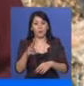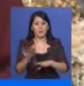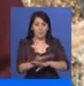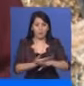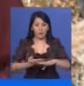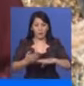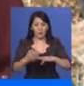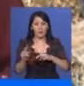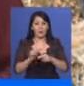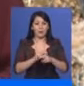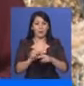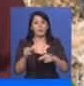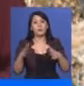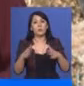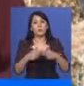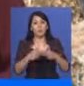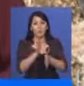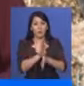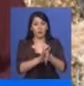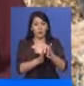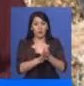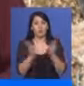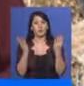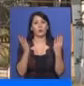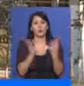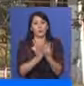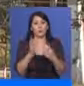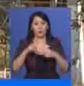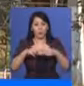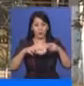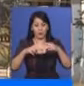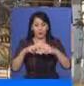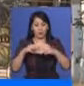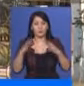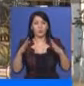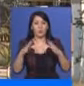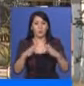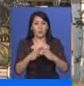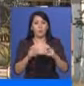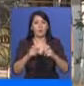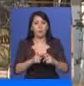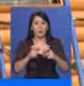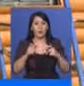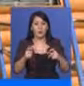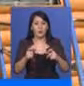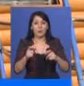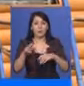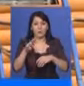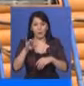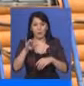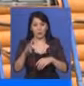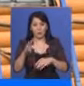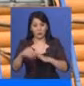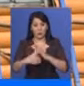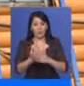Атап айтар болсақ, үйдің сырты қапталып, қоршаулар орнатылуда. Биыл тұрғындардың өтініші ескеріліп, Потанин көшесінде жаңа саябақ